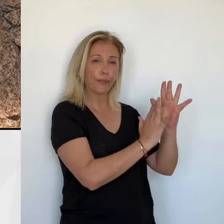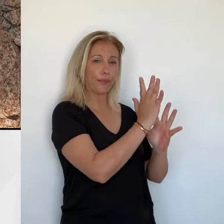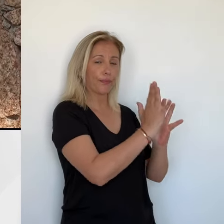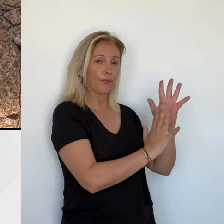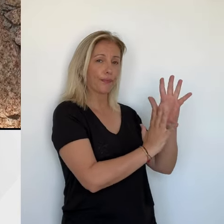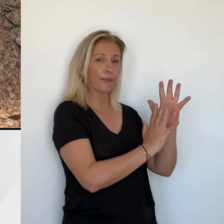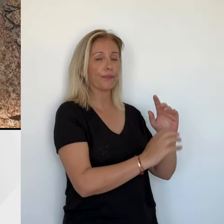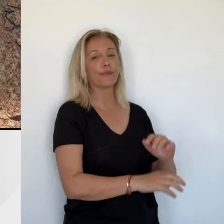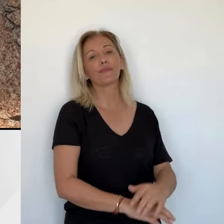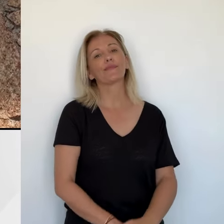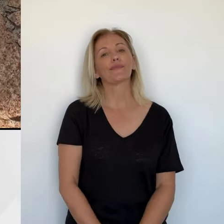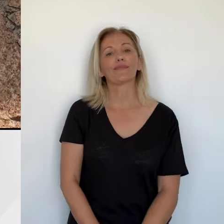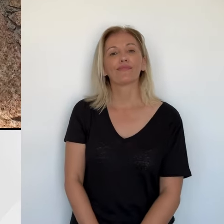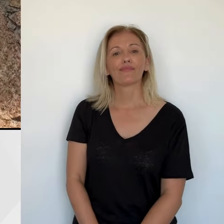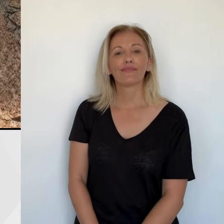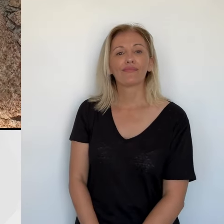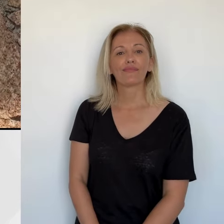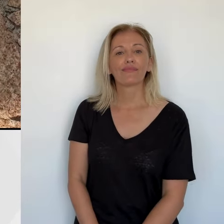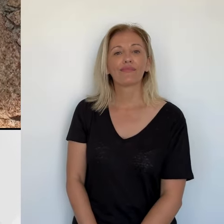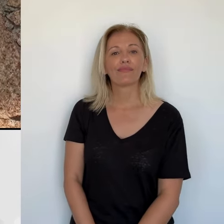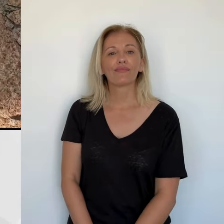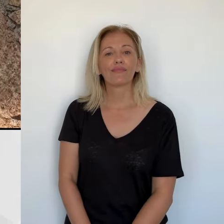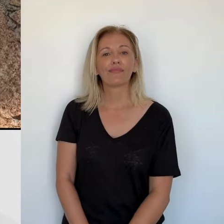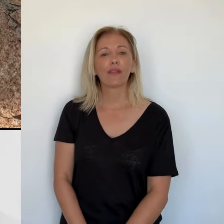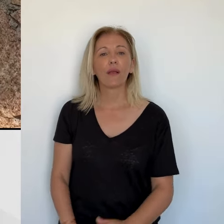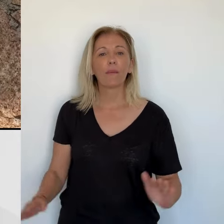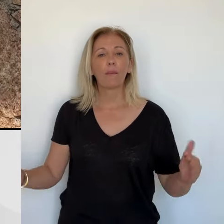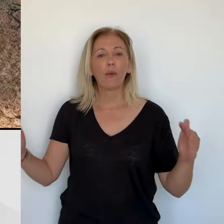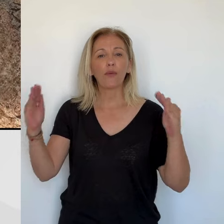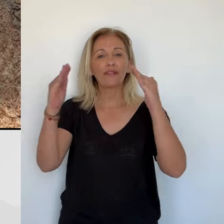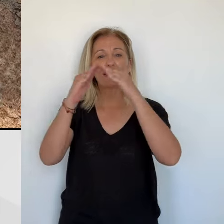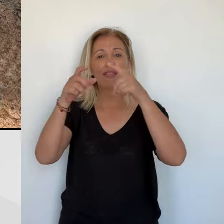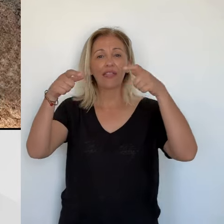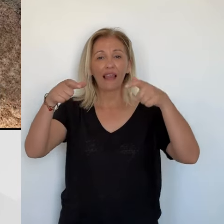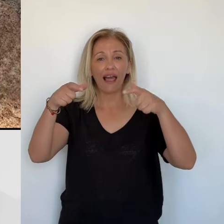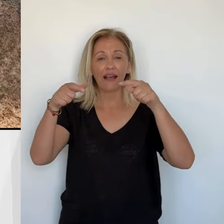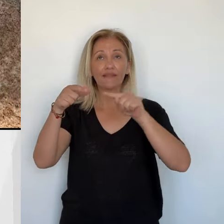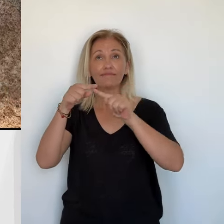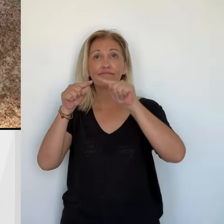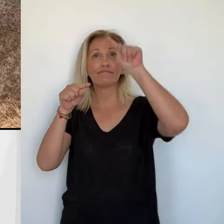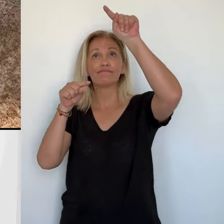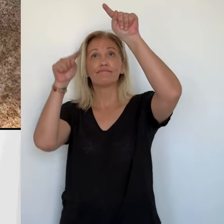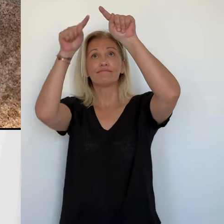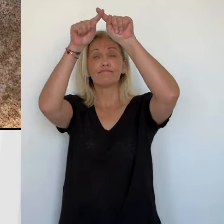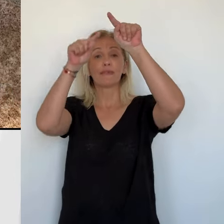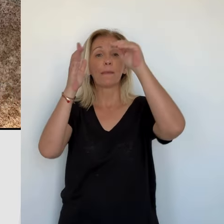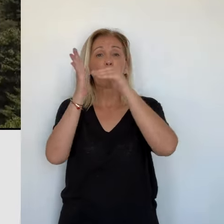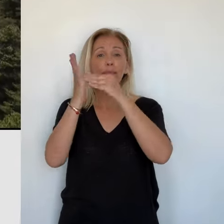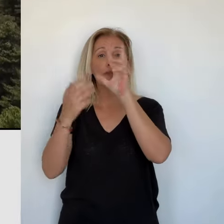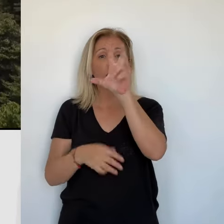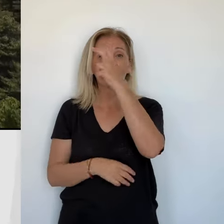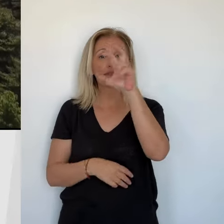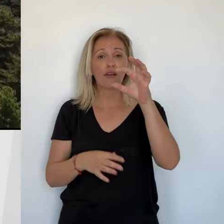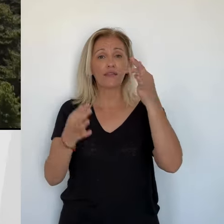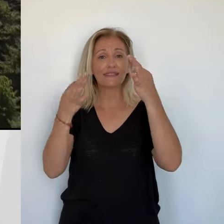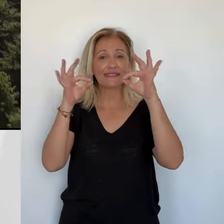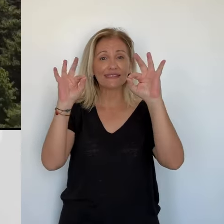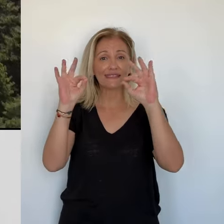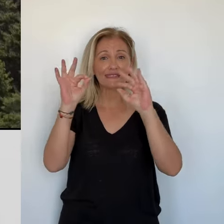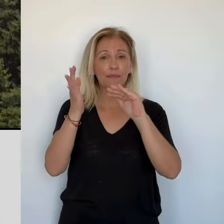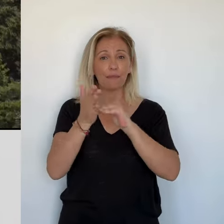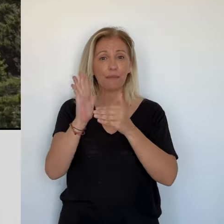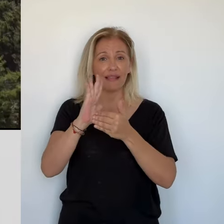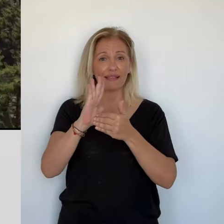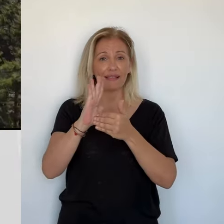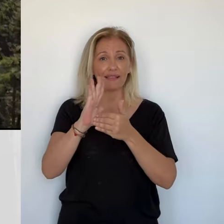de bêtises, qui marchent sur les pelouses, qui soient qui fassent des feux de camp, etc. Crène